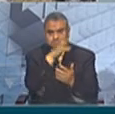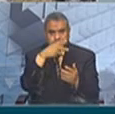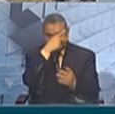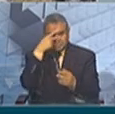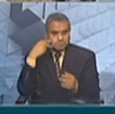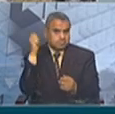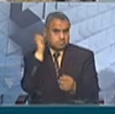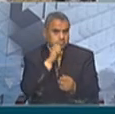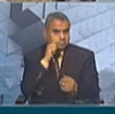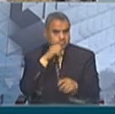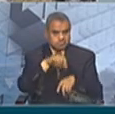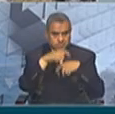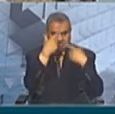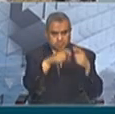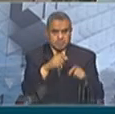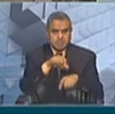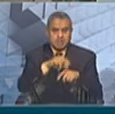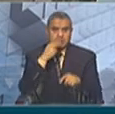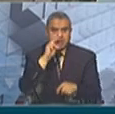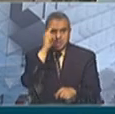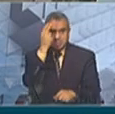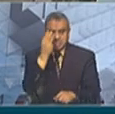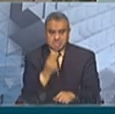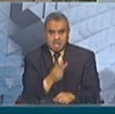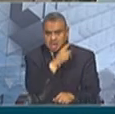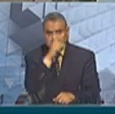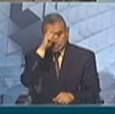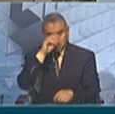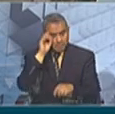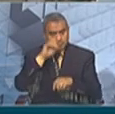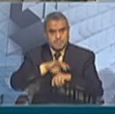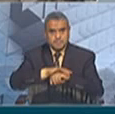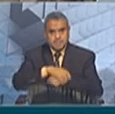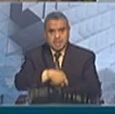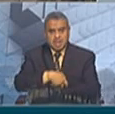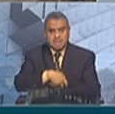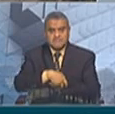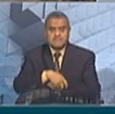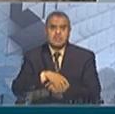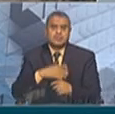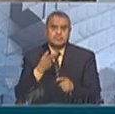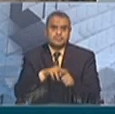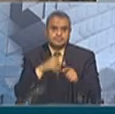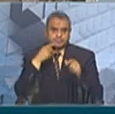في العاصمة المحتلة طرابلس. وعلى الرغم من إعلان